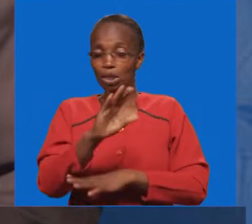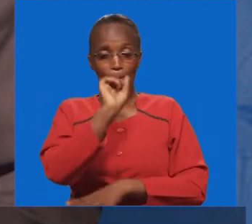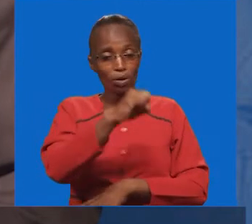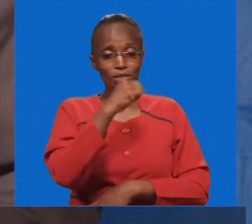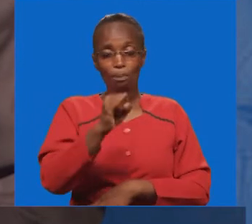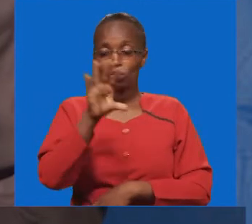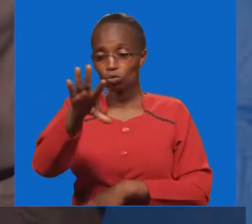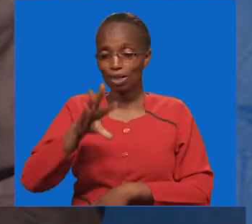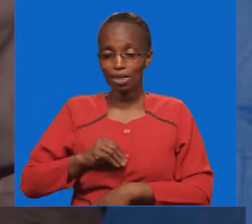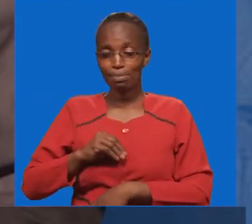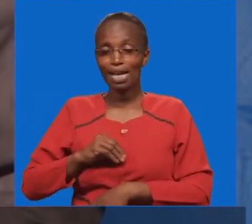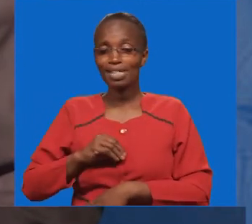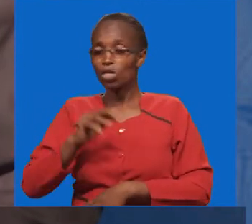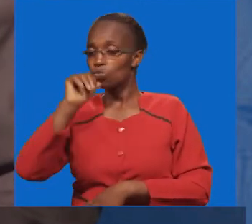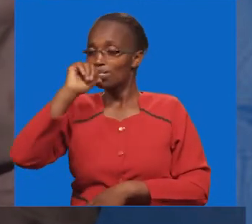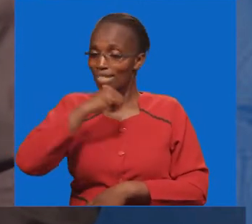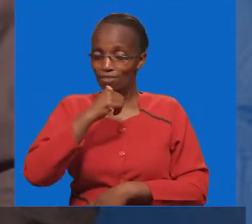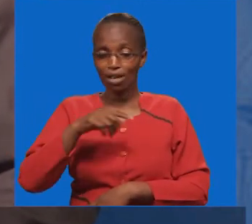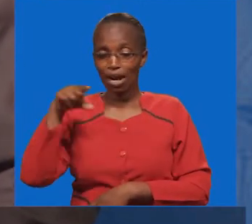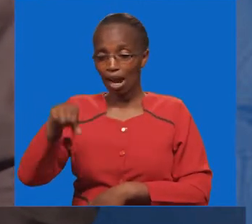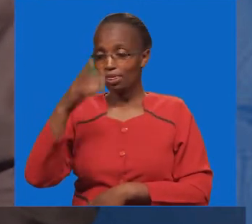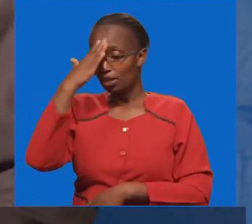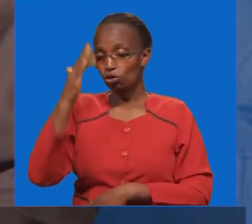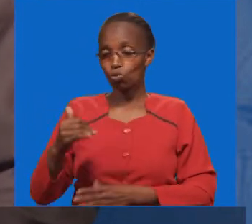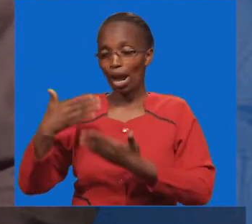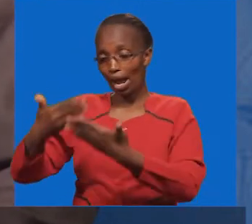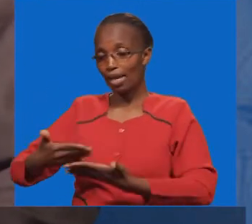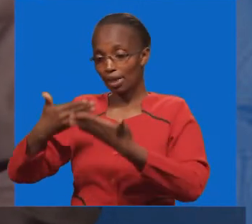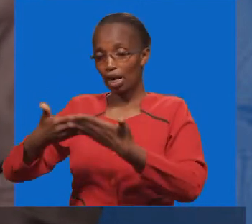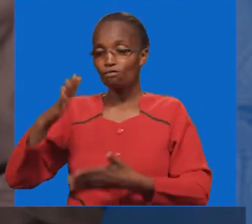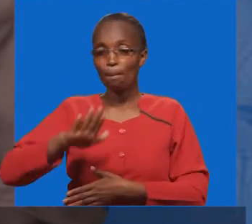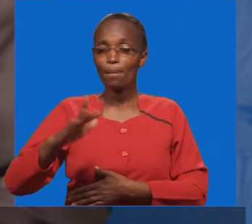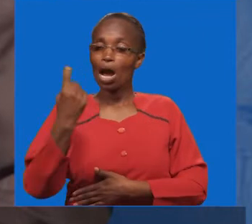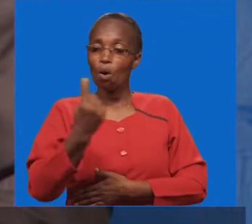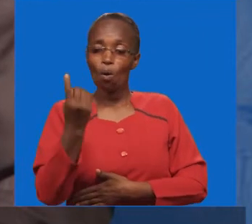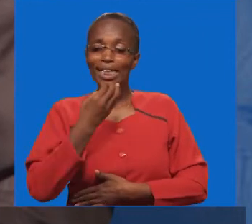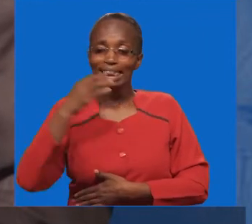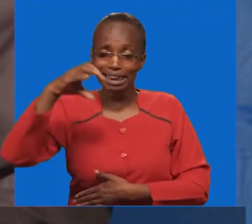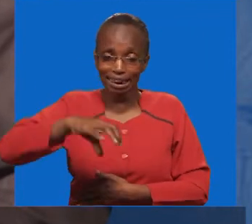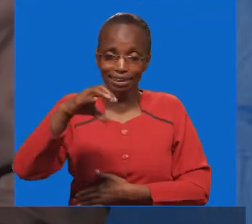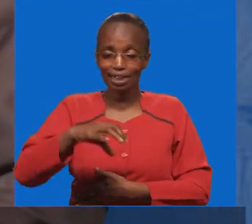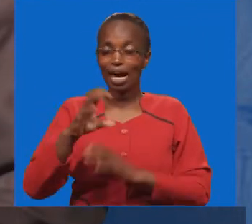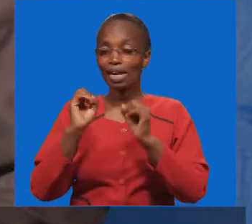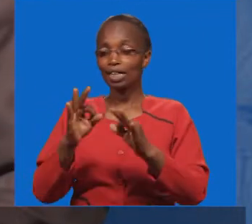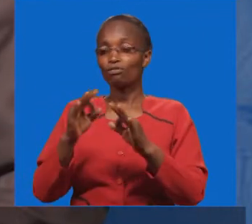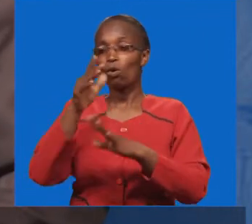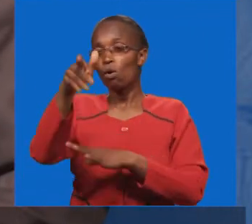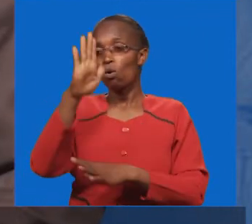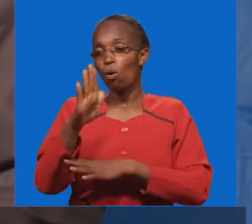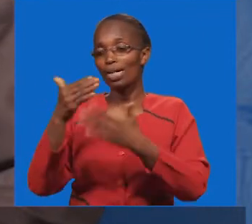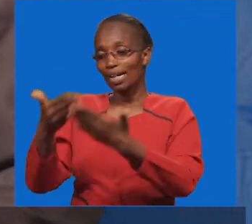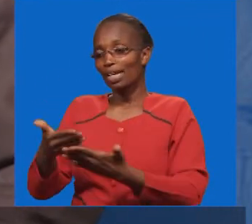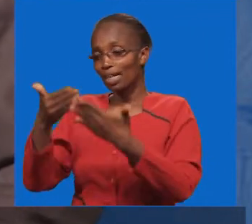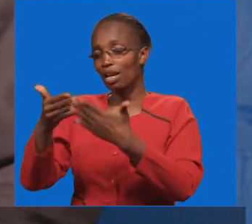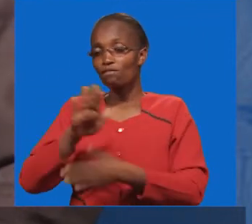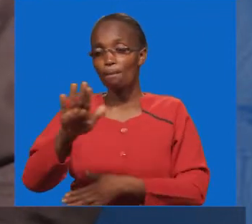Hata acha tukaweze kuangamia, Mungu hawezi kubali tukaweze kuangamia. Na ndio sababu waliweza kumtoa mwanawe